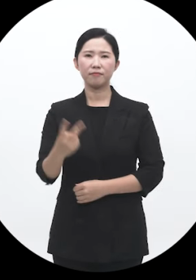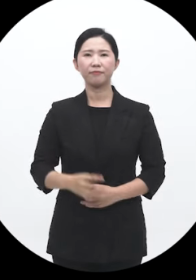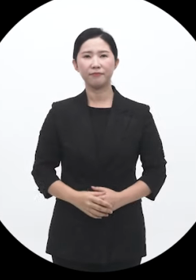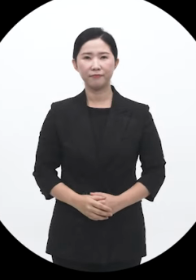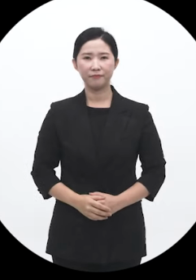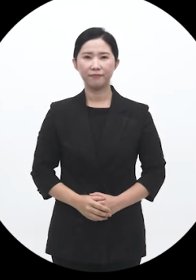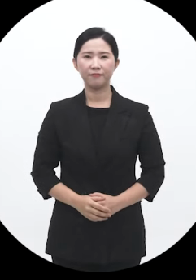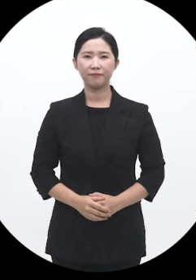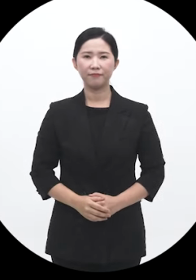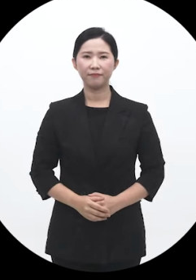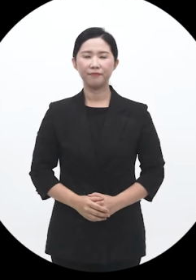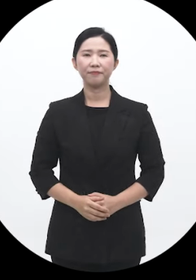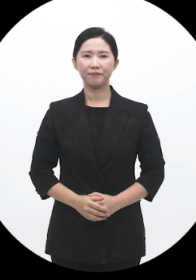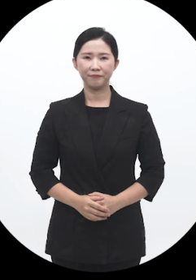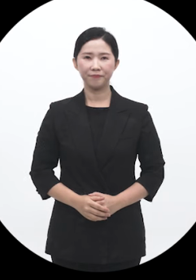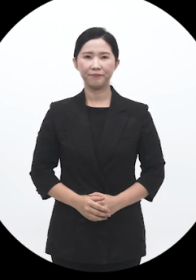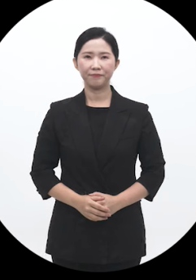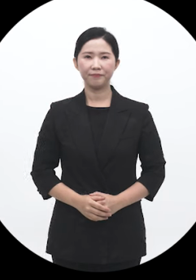선발합니다.